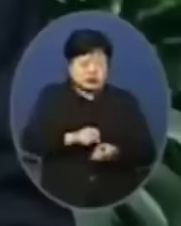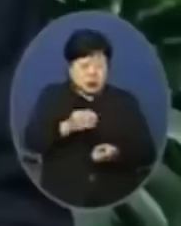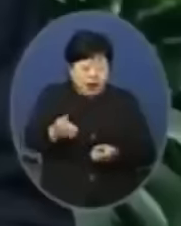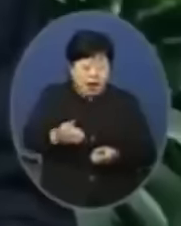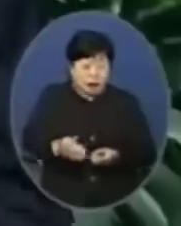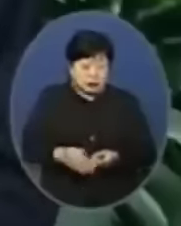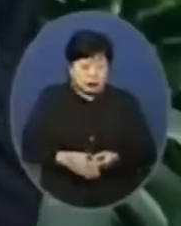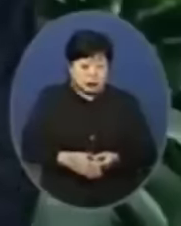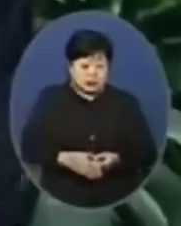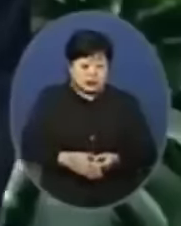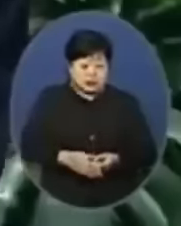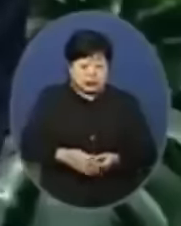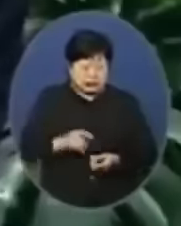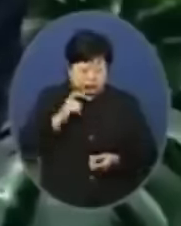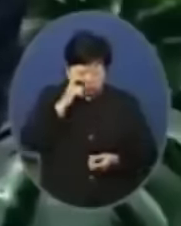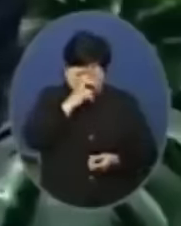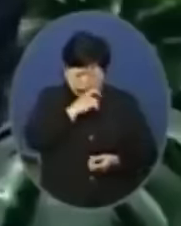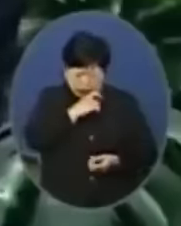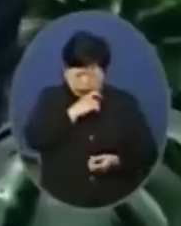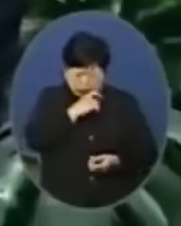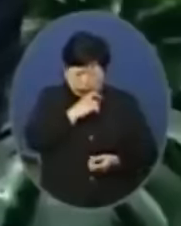씻어놓으라.